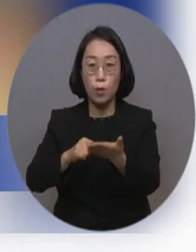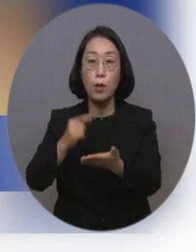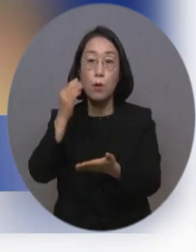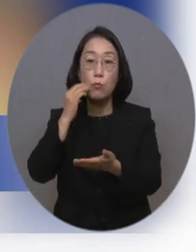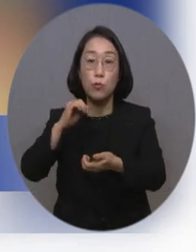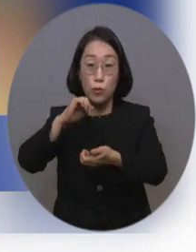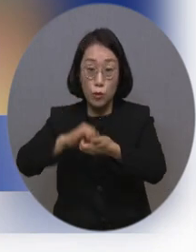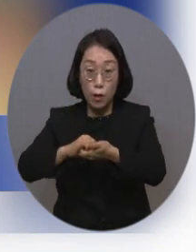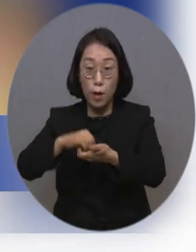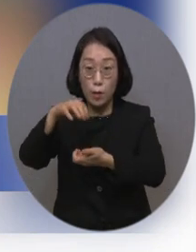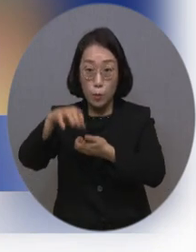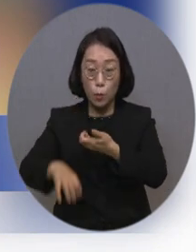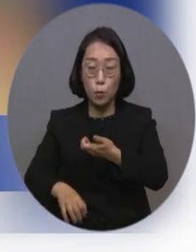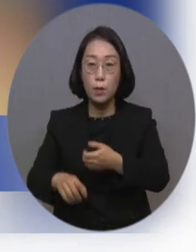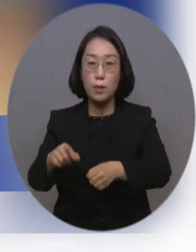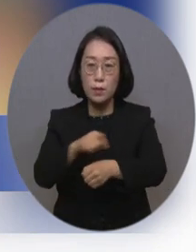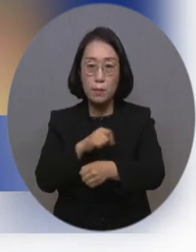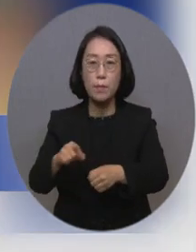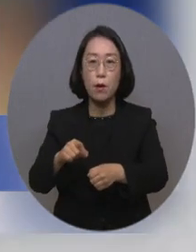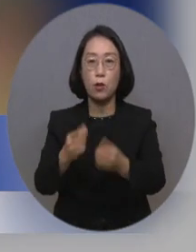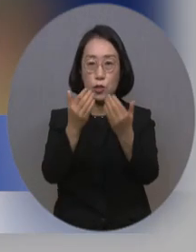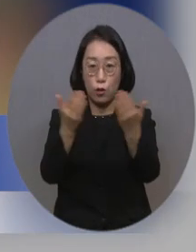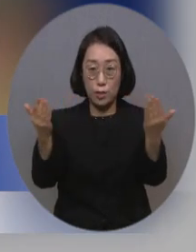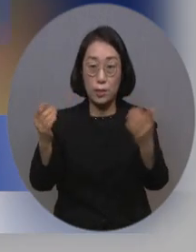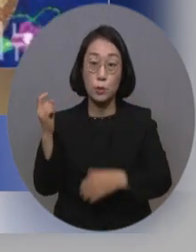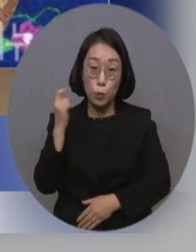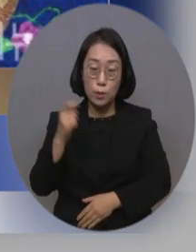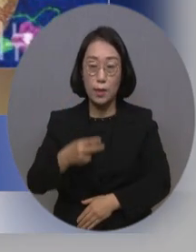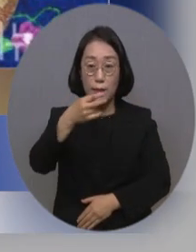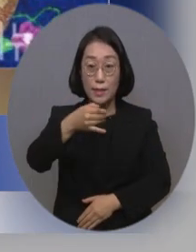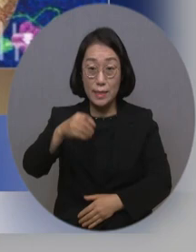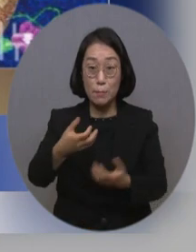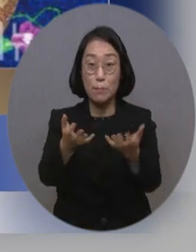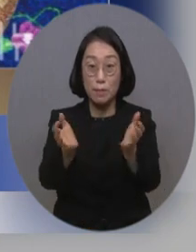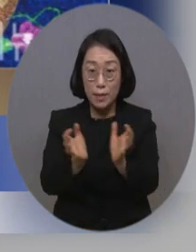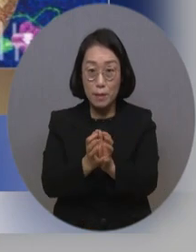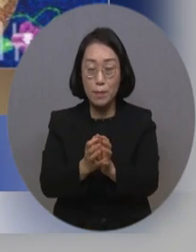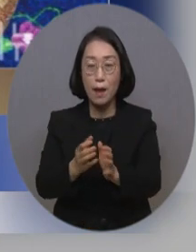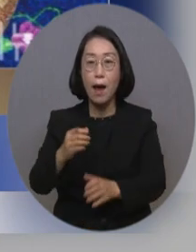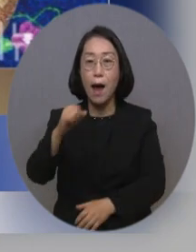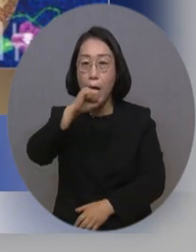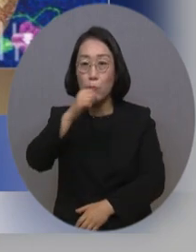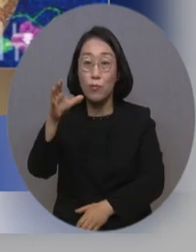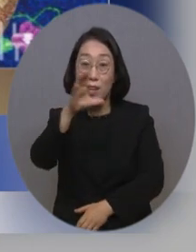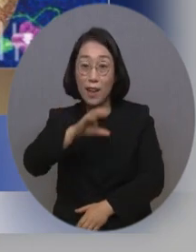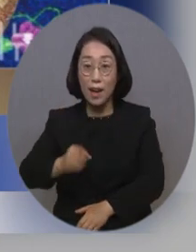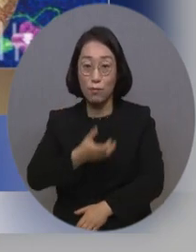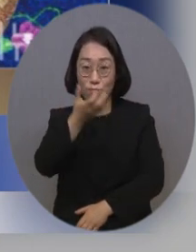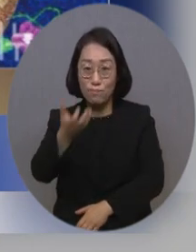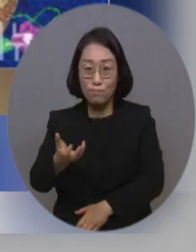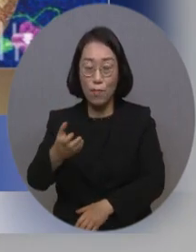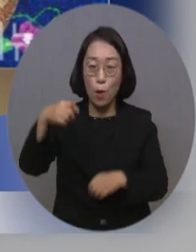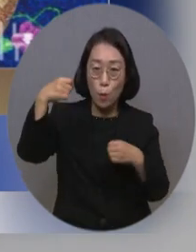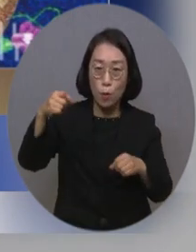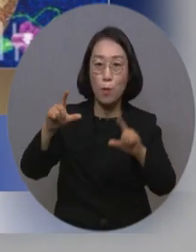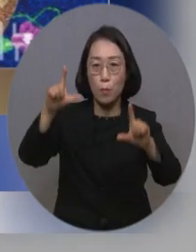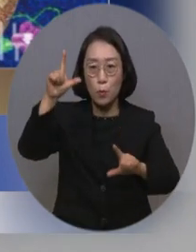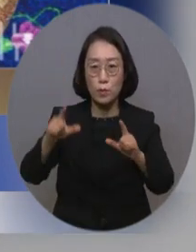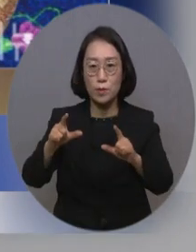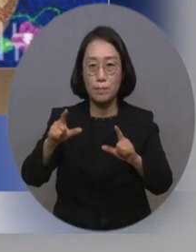장애 미술인 특별전에 대한 소식과 함께 드림 위드 앙상블의 남아프리카 공화국 순회 공연 화보가